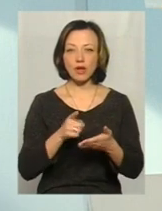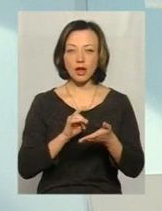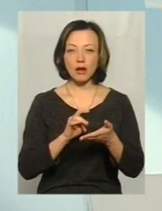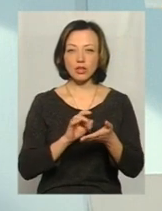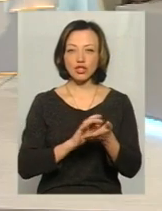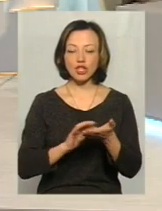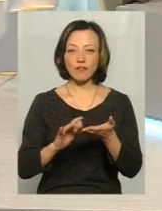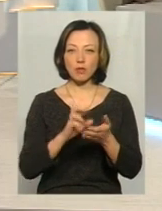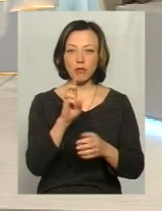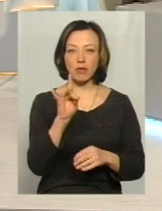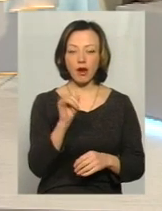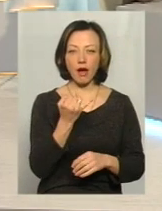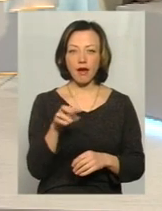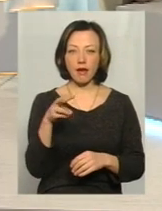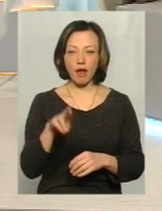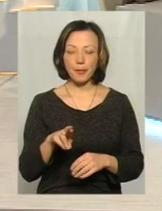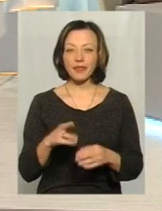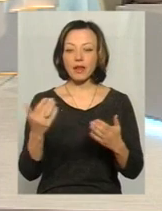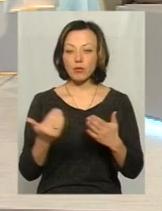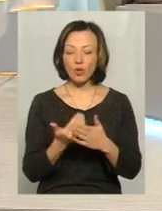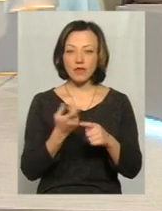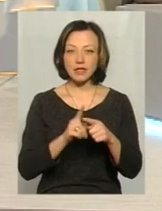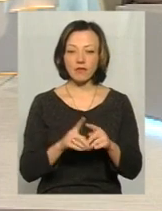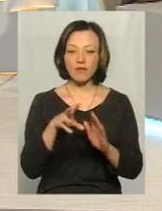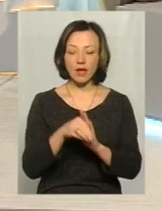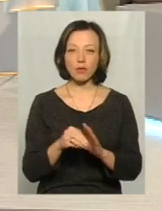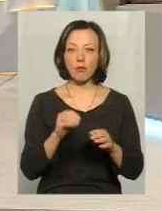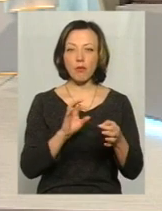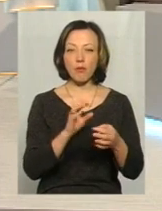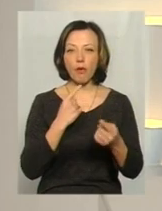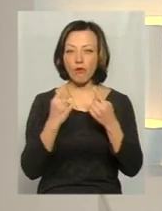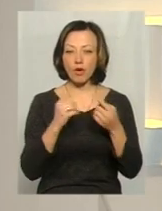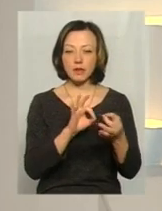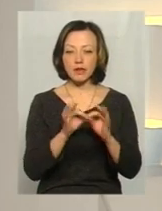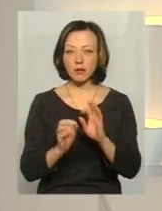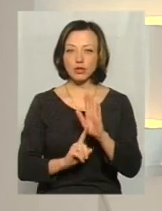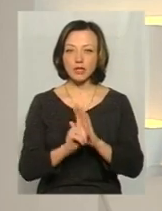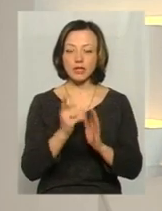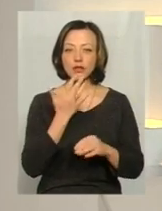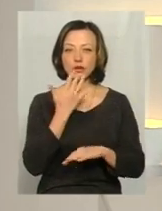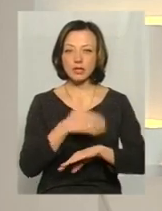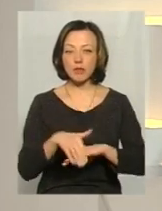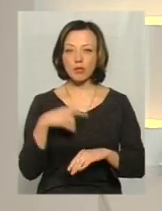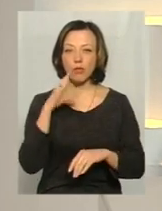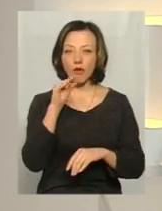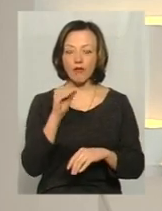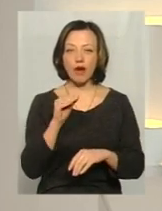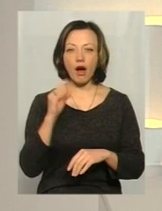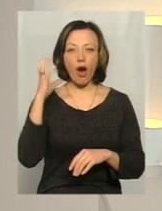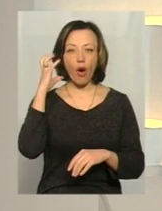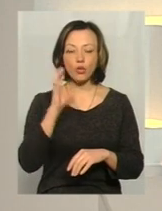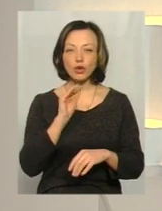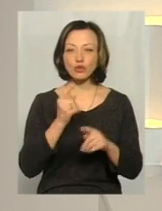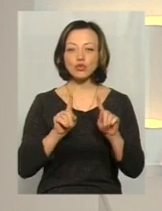Брайля. Давайте тепер про ці всі нововведення більш детально поговоримо. Почнімо з іноземної мови, з аудіювання. От чому